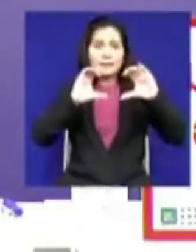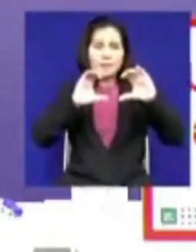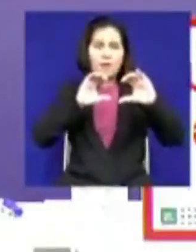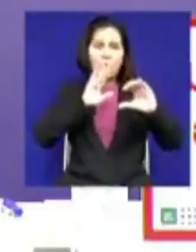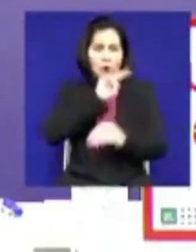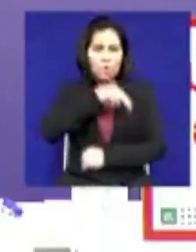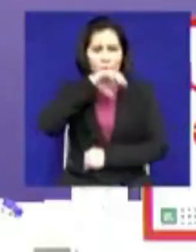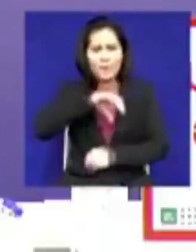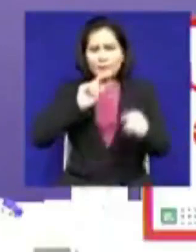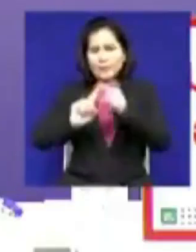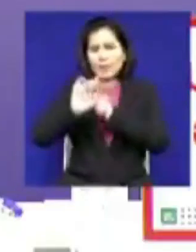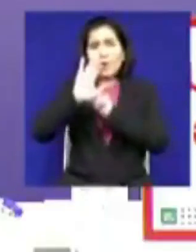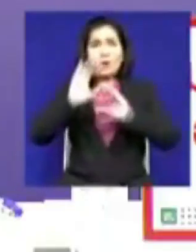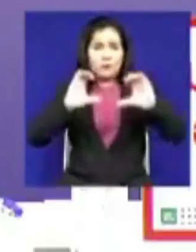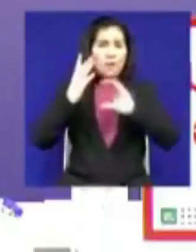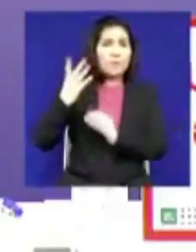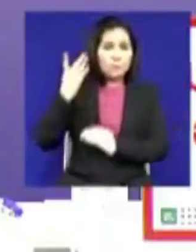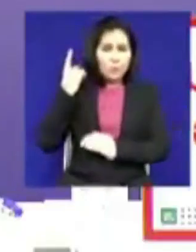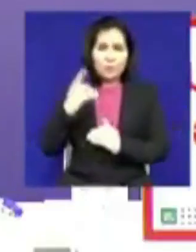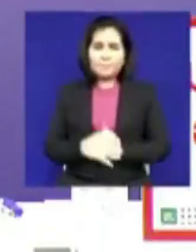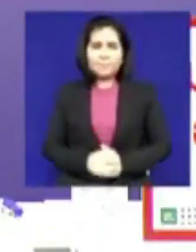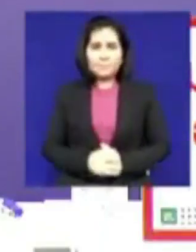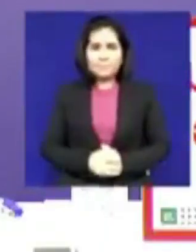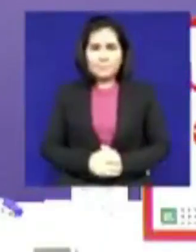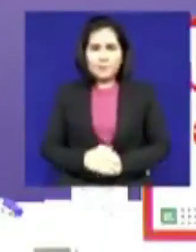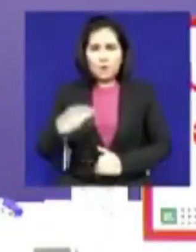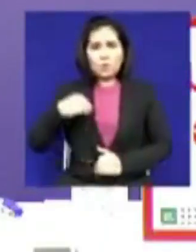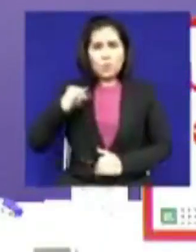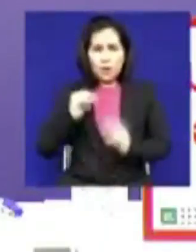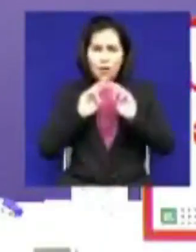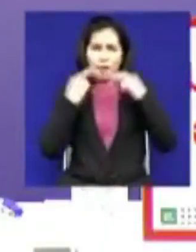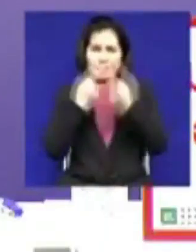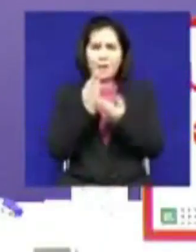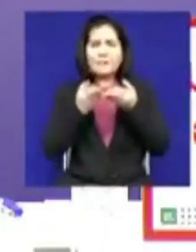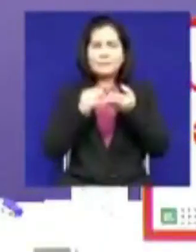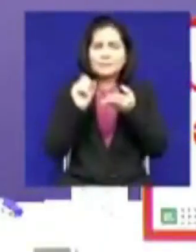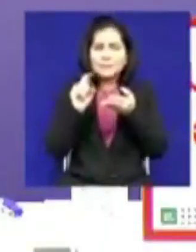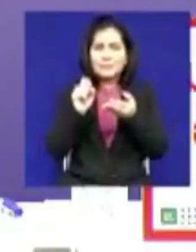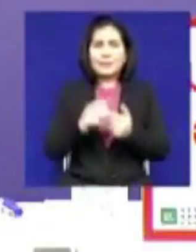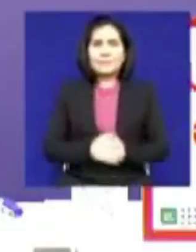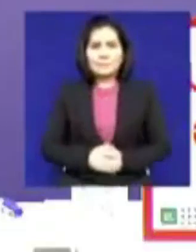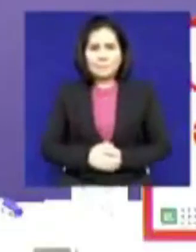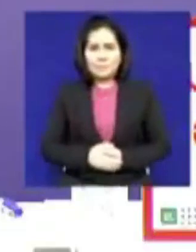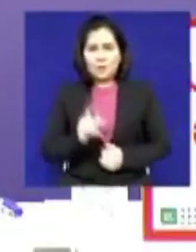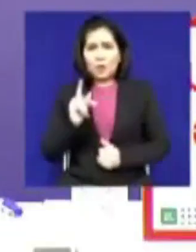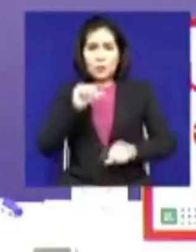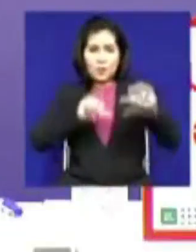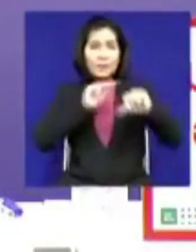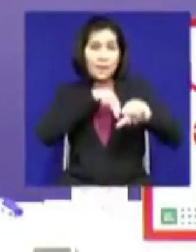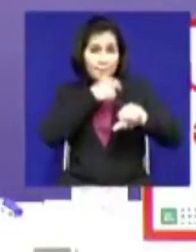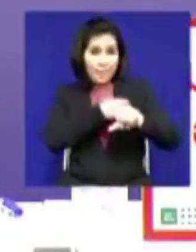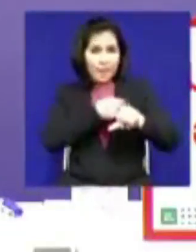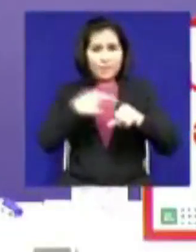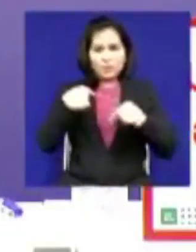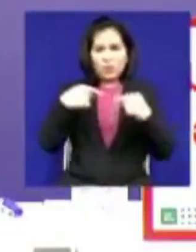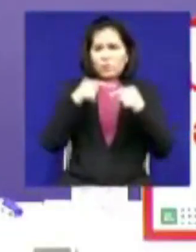ยุคปัจจุบันเพราะเชื่อว่าผู้ป่วยที่ลดน้อยลงเป็นข้อมูลที่ตรงกับความจริงเป็นความร่วมมือของ